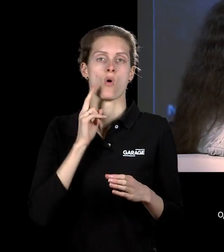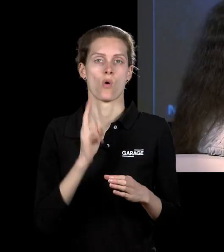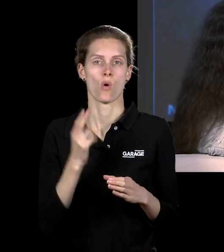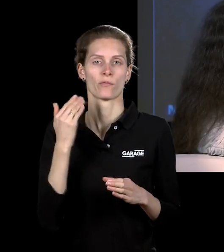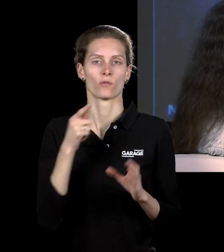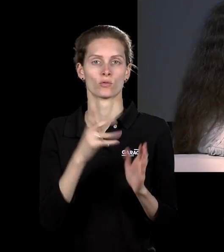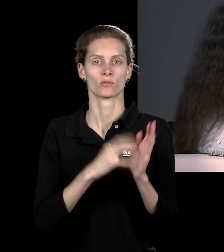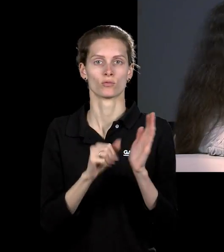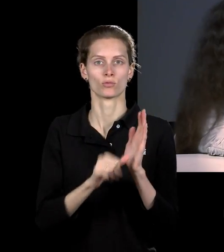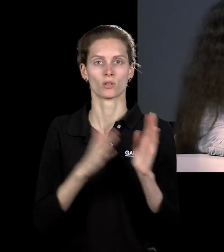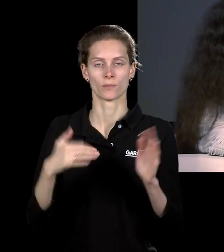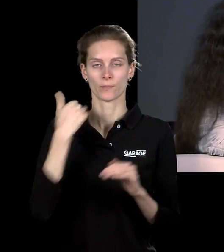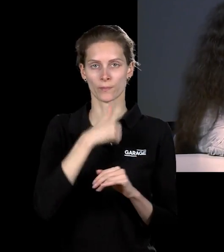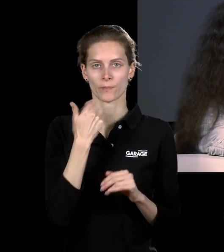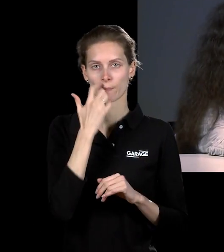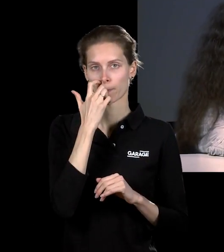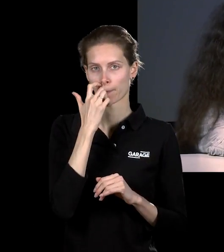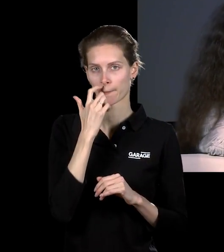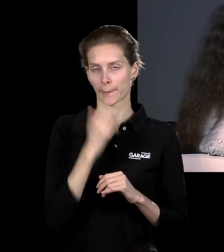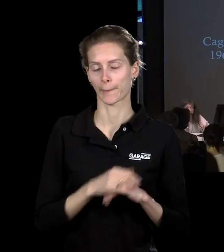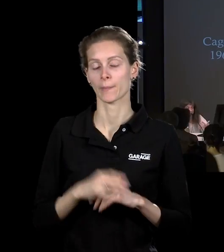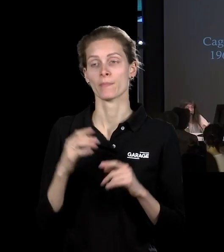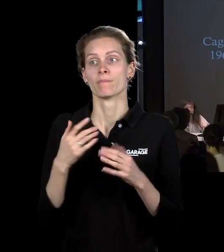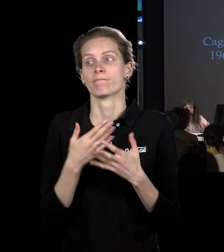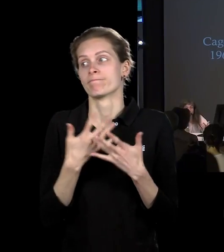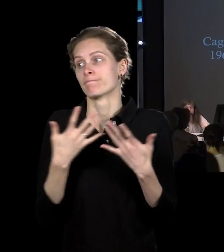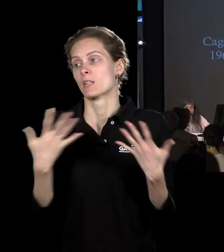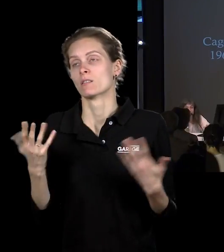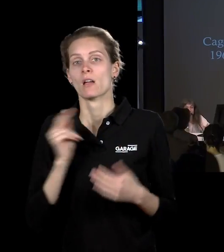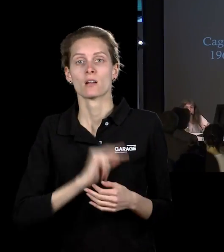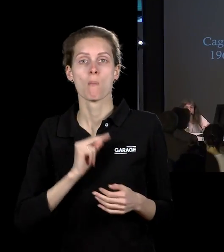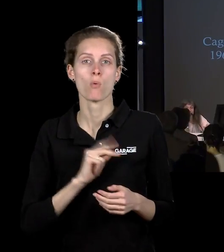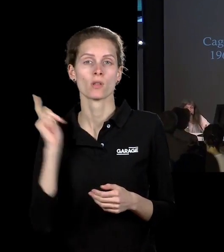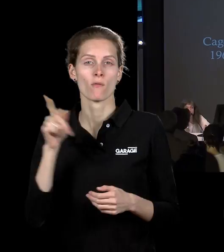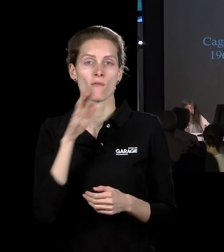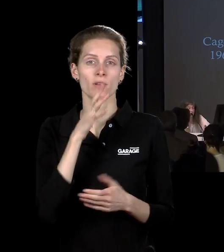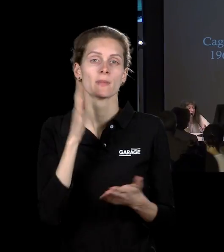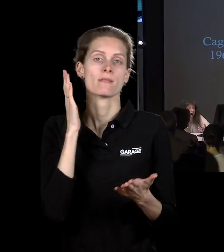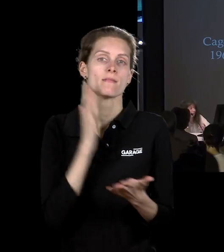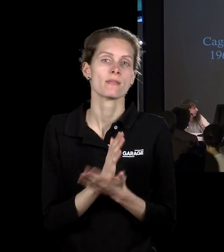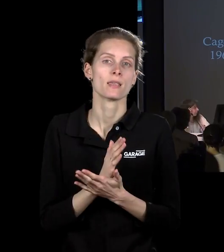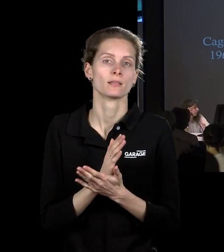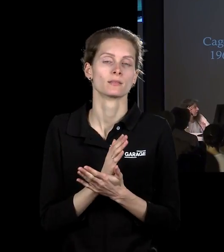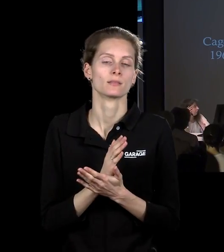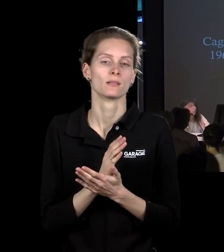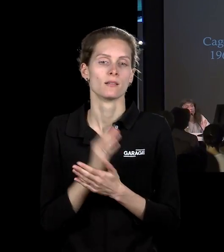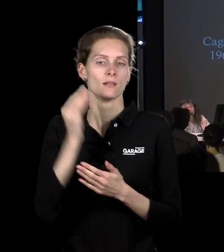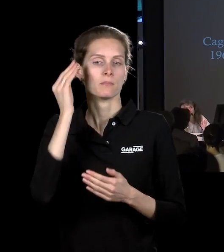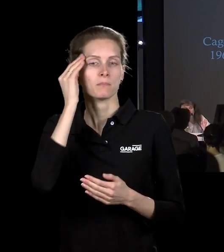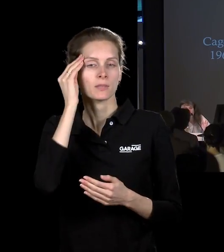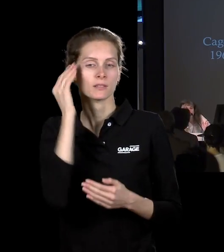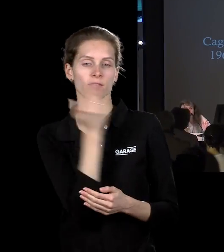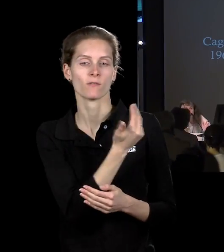музыки. Вот. Но это и в некоторых работах того времени есть, конечно, следы